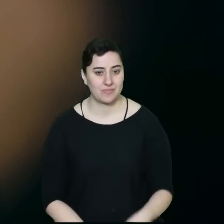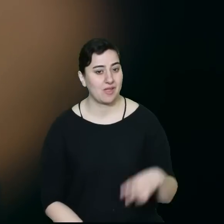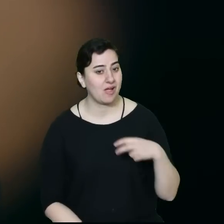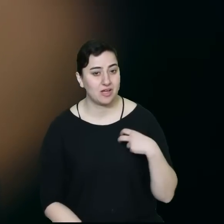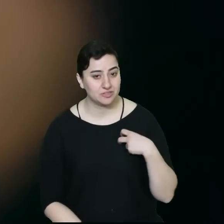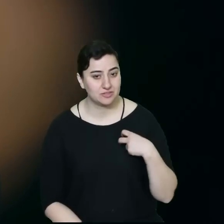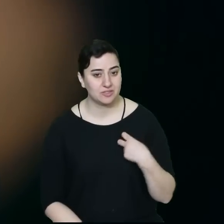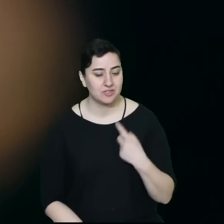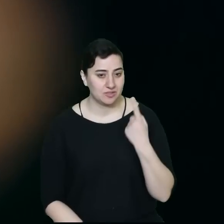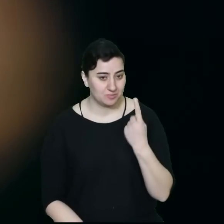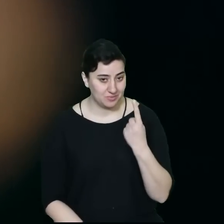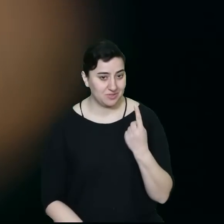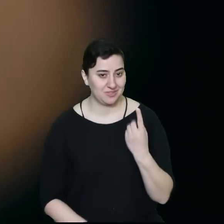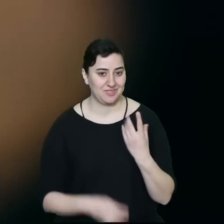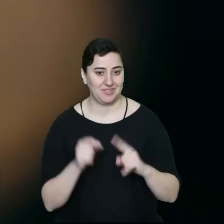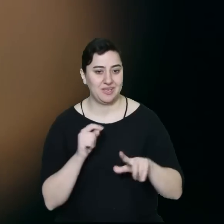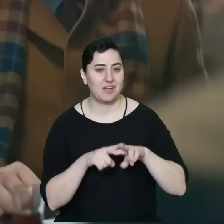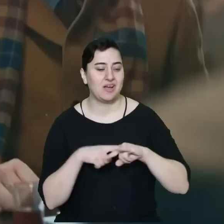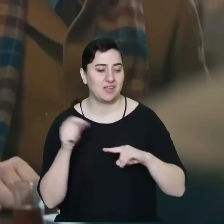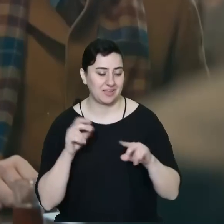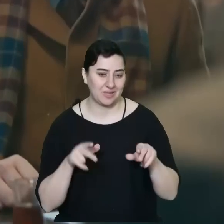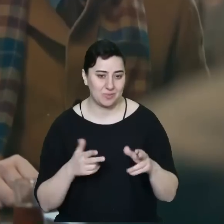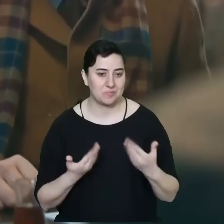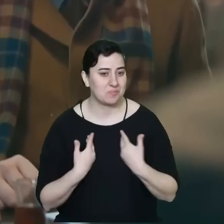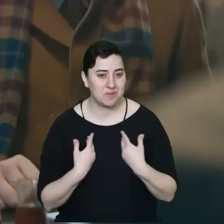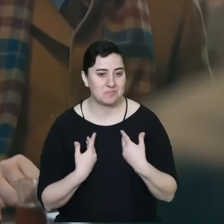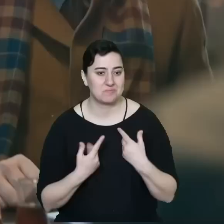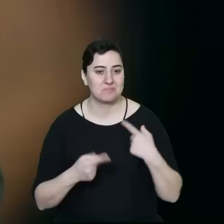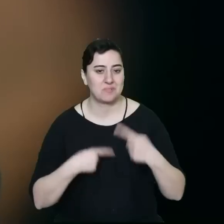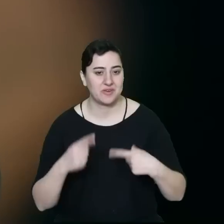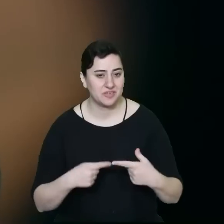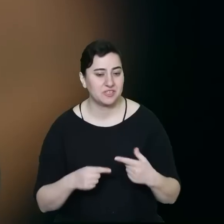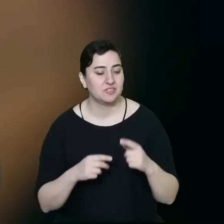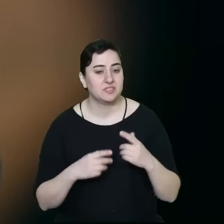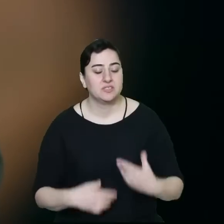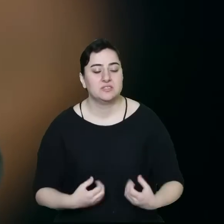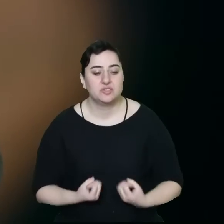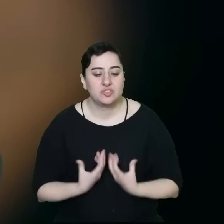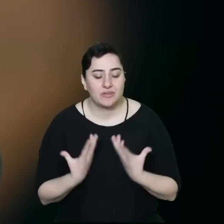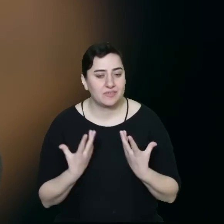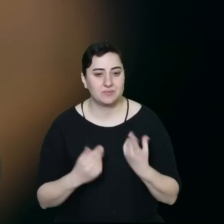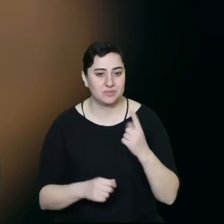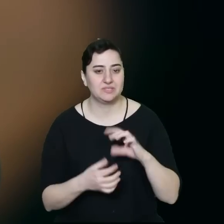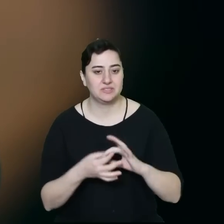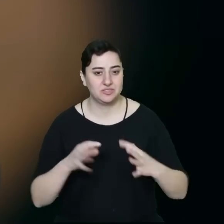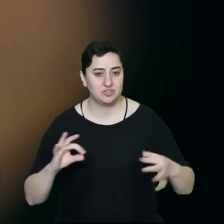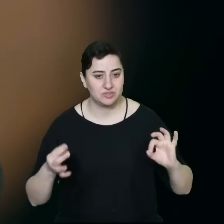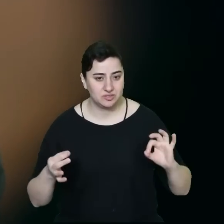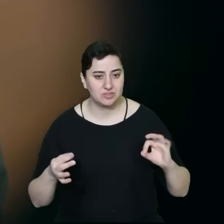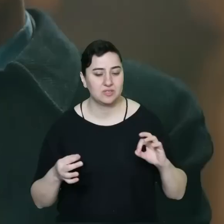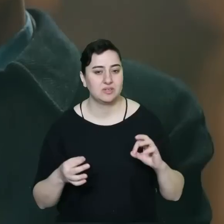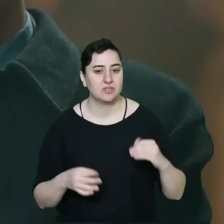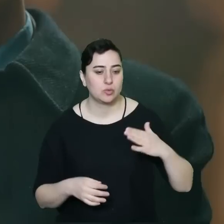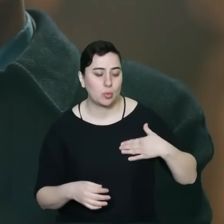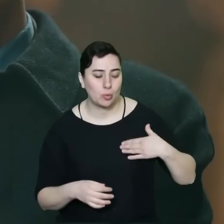Aşk bir şey mi ilahidir? Benim pervanesi. Şevk bir zincirdir. Gönlün